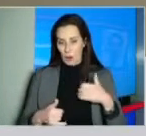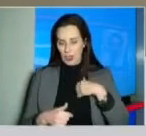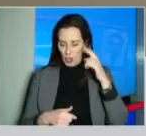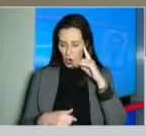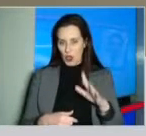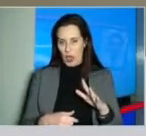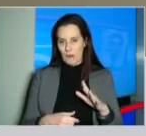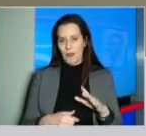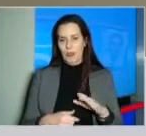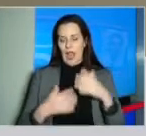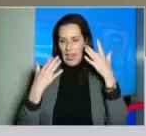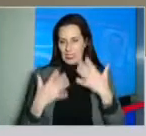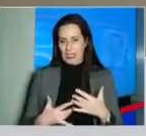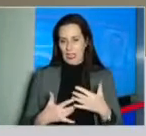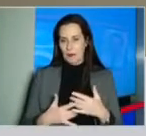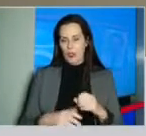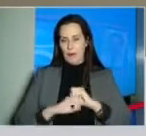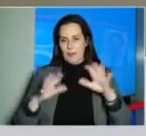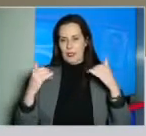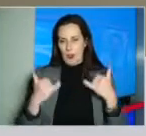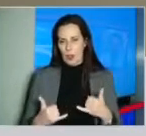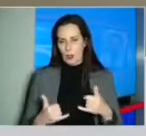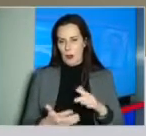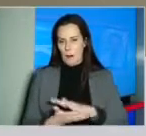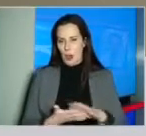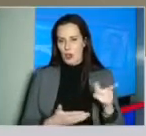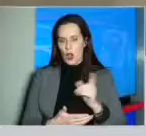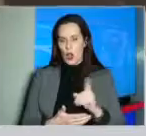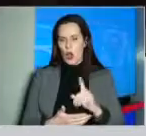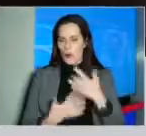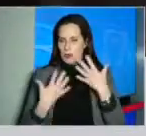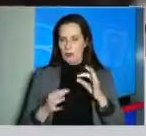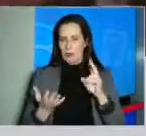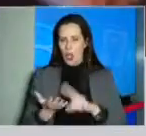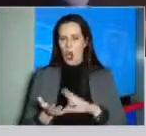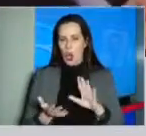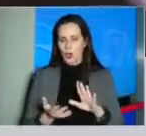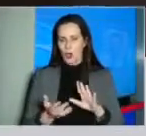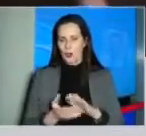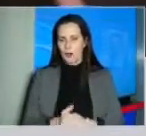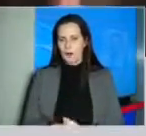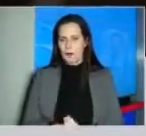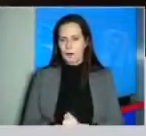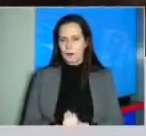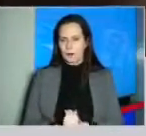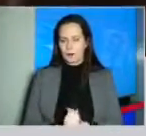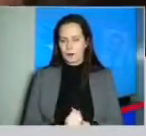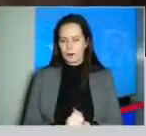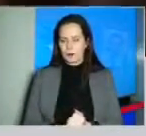חושב שהסקרים שהם מפרסמים היום, הם פשוט לא מתארים נכון את התוצאה של